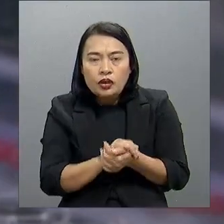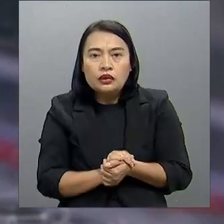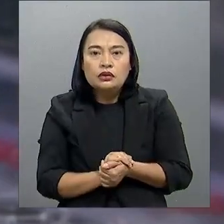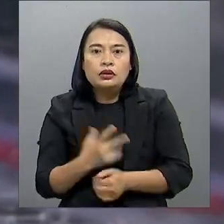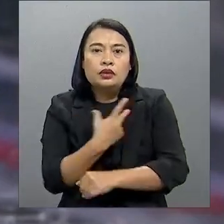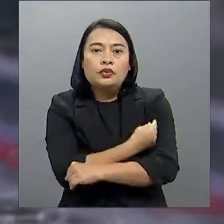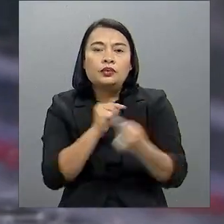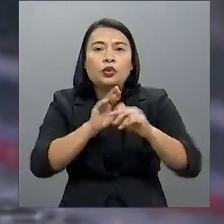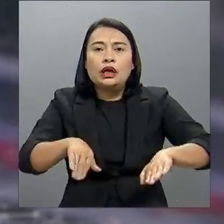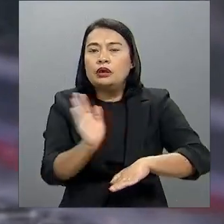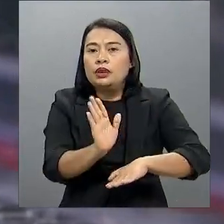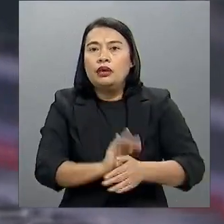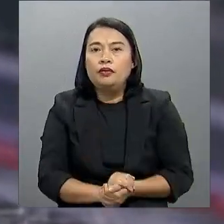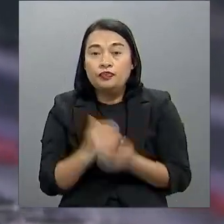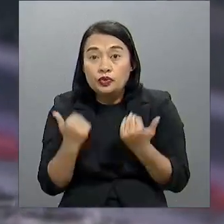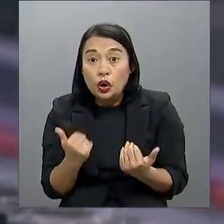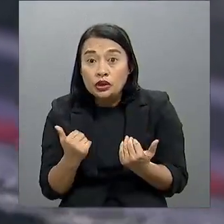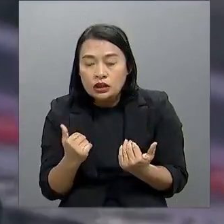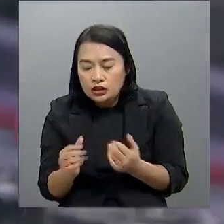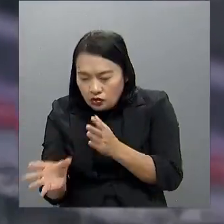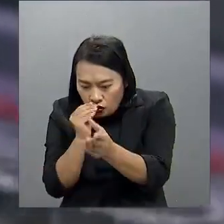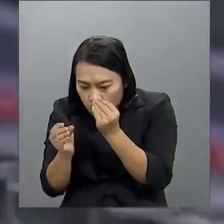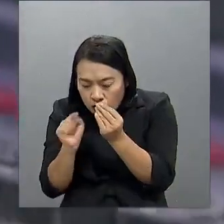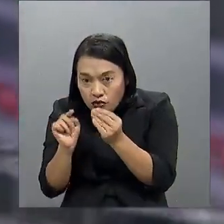ยังไม่มีการศึกษาขนาดกันให้และผลข้างเคียงกับอ่ะ